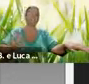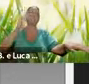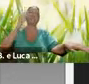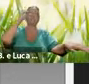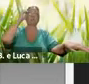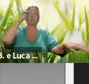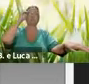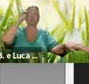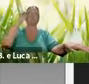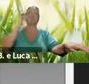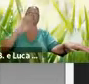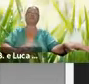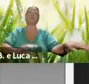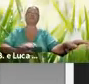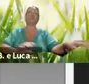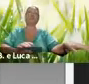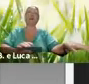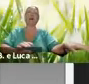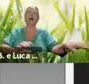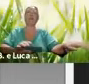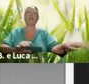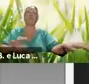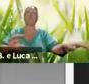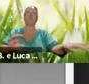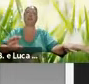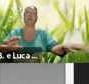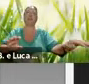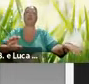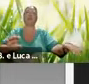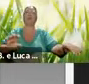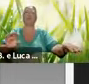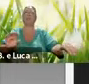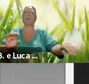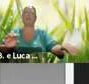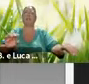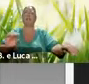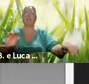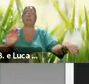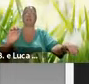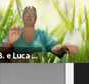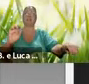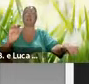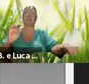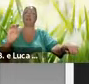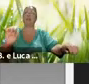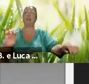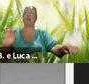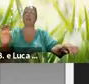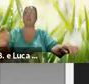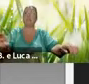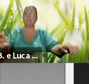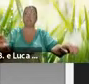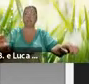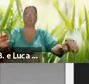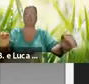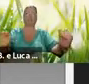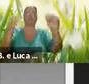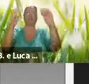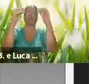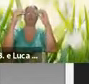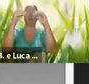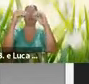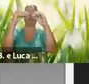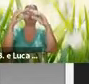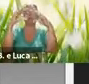lavorare. Allora, avete osservato la comunanza fra Clementino e Silva, vuol